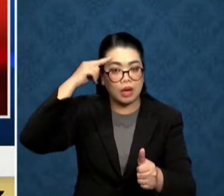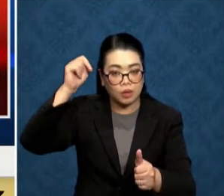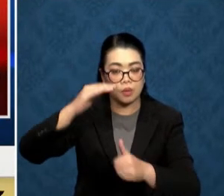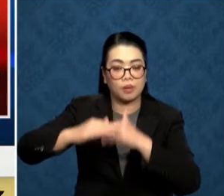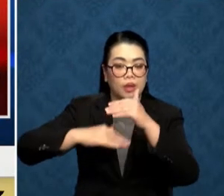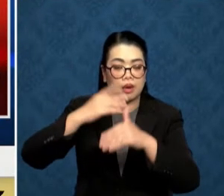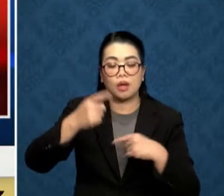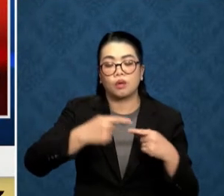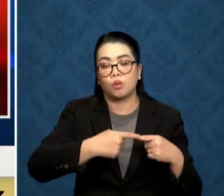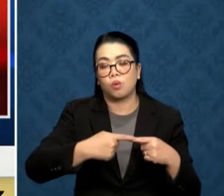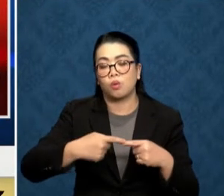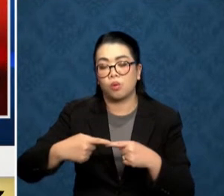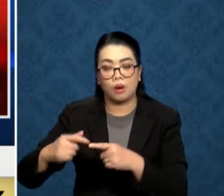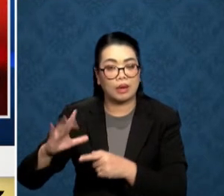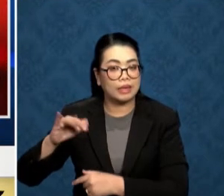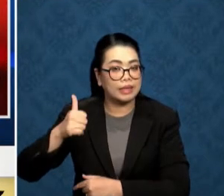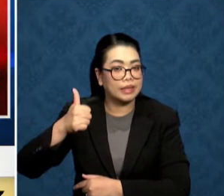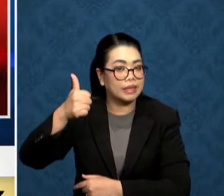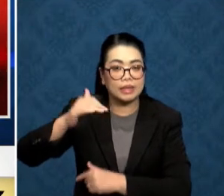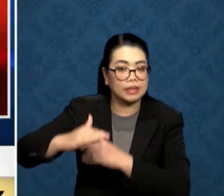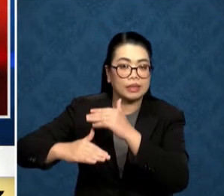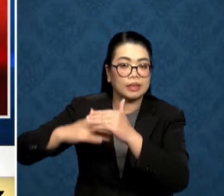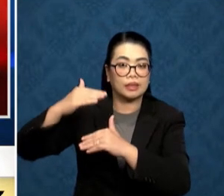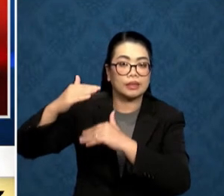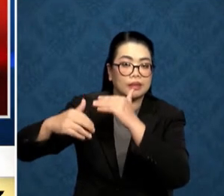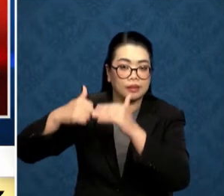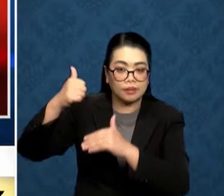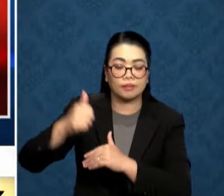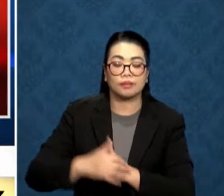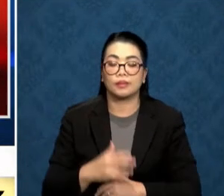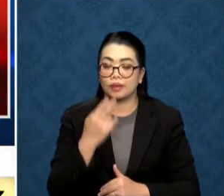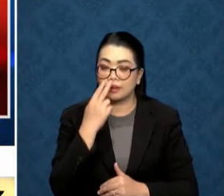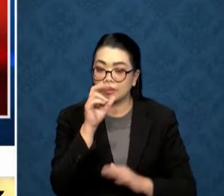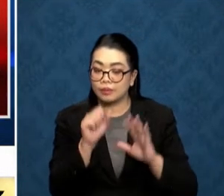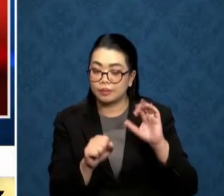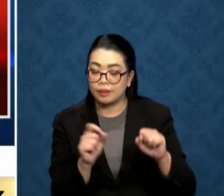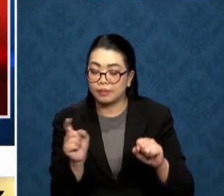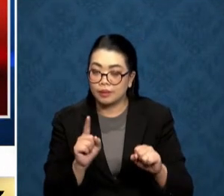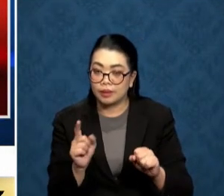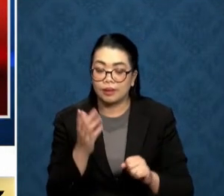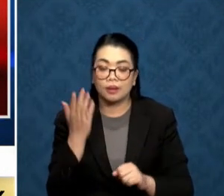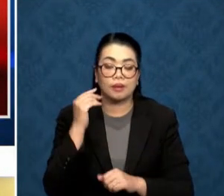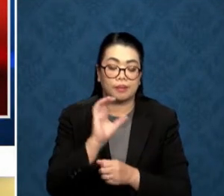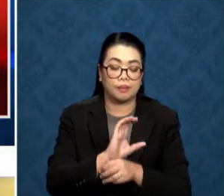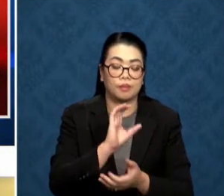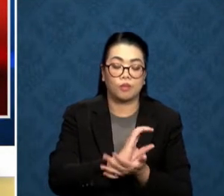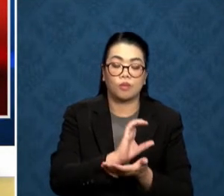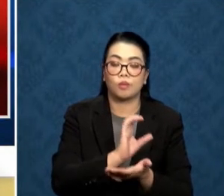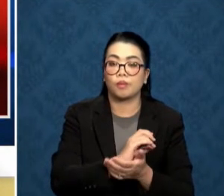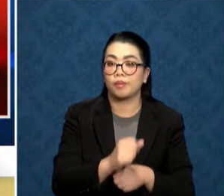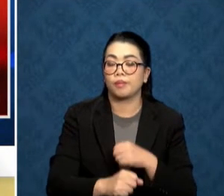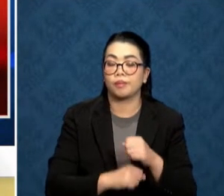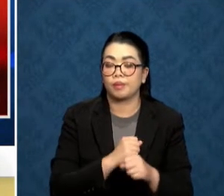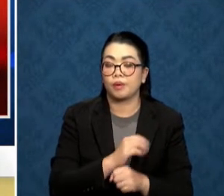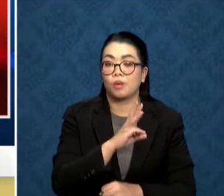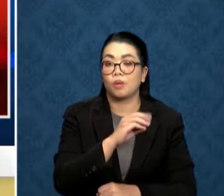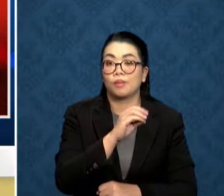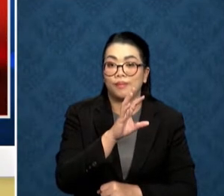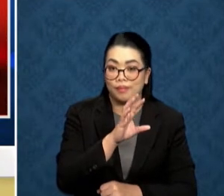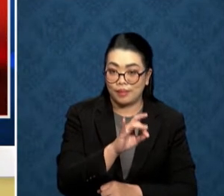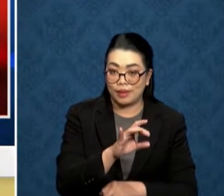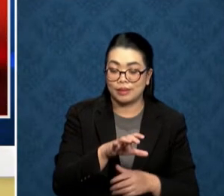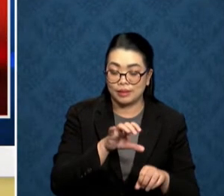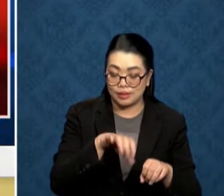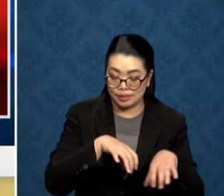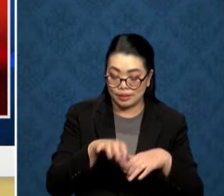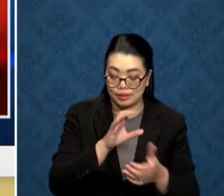อย่างต่อเนื่องและดีขึ้นครับสังเกตไดจากอะไรครับงบปี 68 ครับรัฐบาลมีการจัด